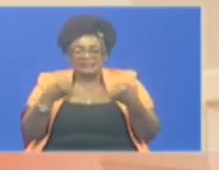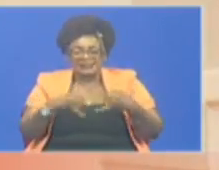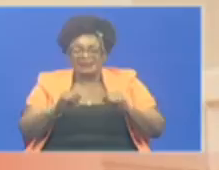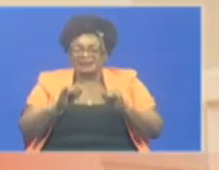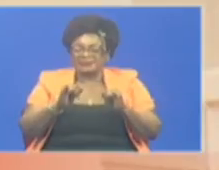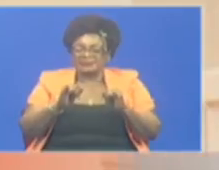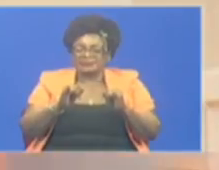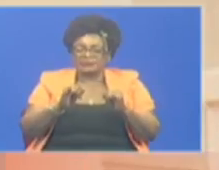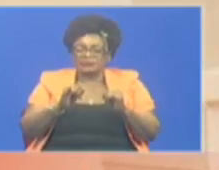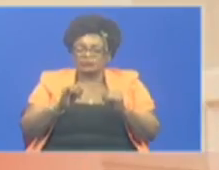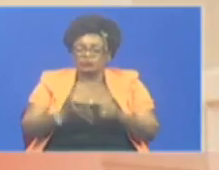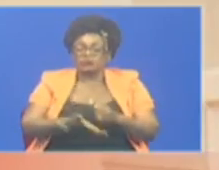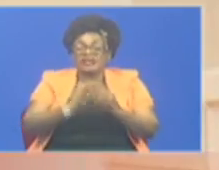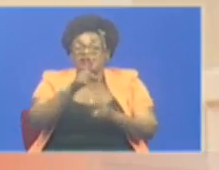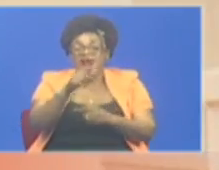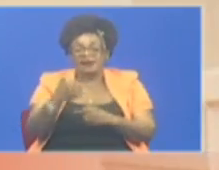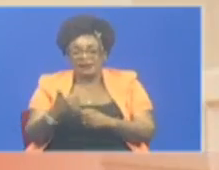gani.